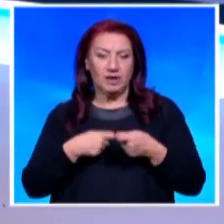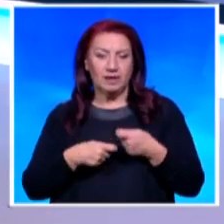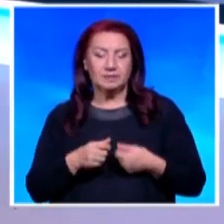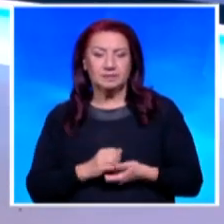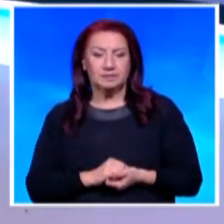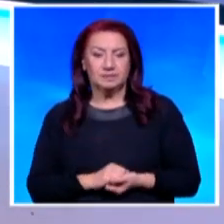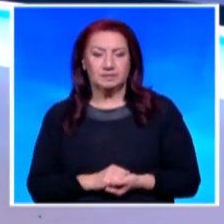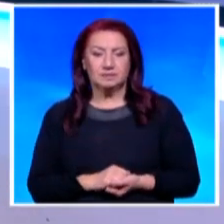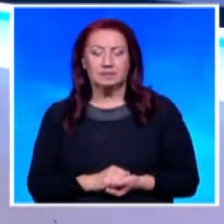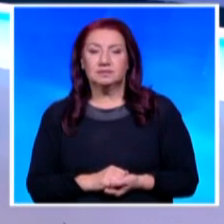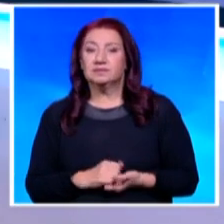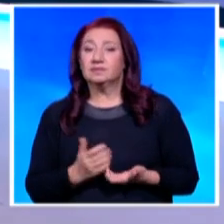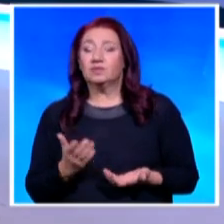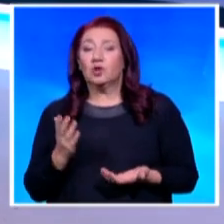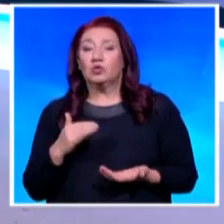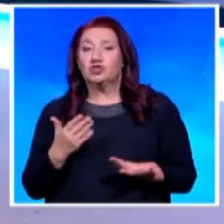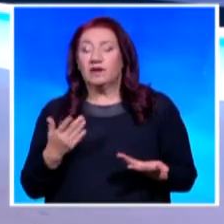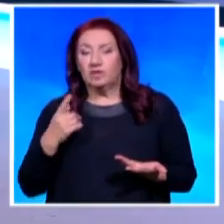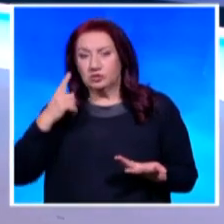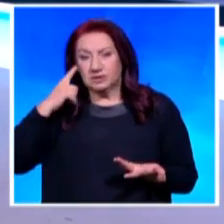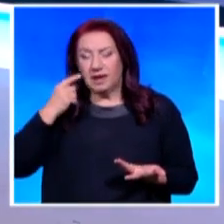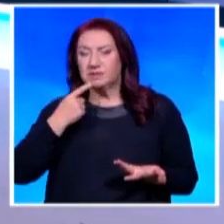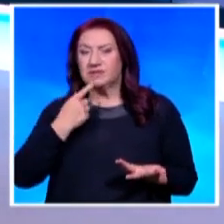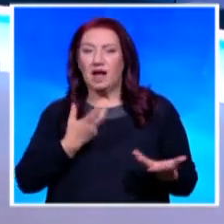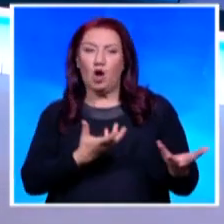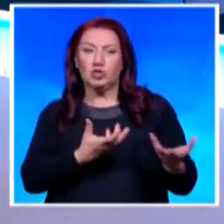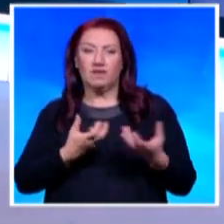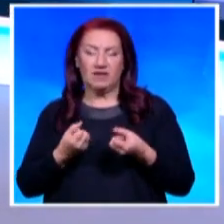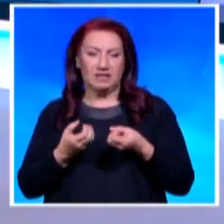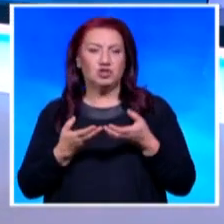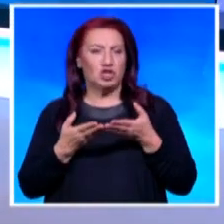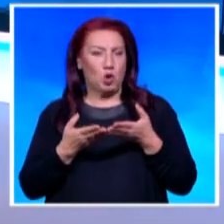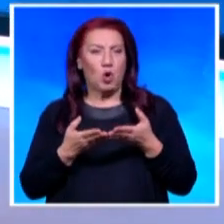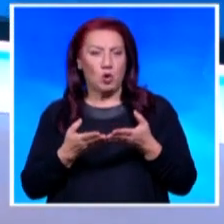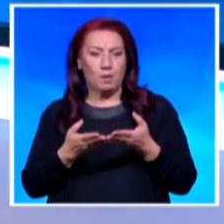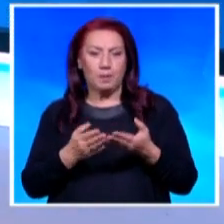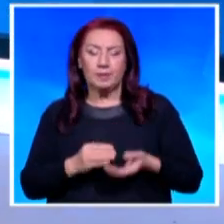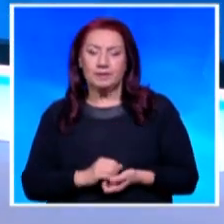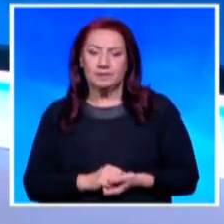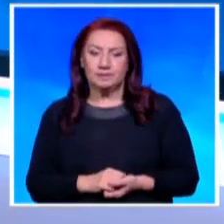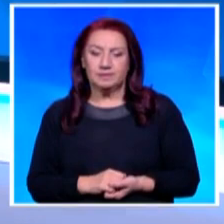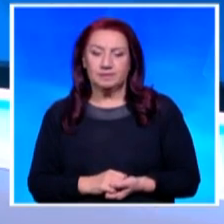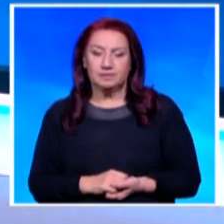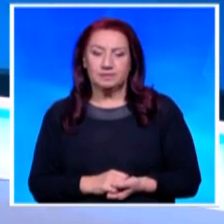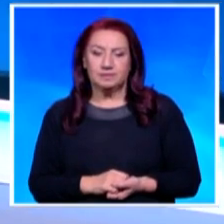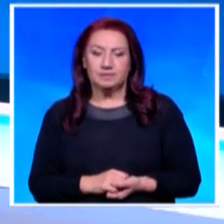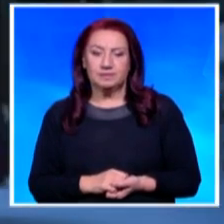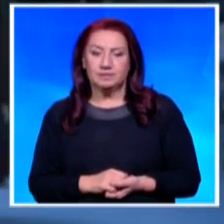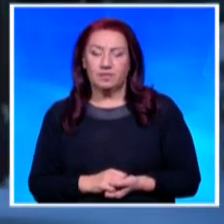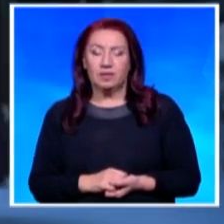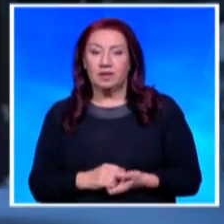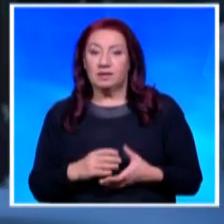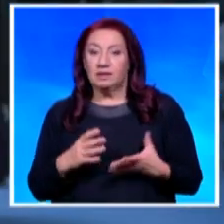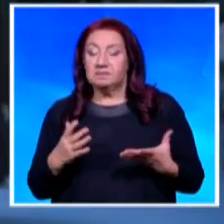Какво още знаем за отвечения кораб и реакцията на държавата? Християна Червенкова работи по темата. Христи, добър вечер! Добър вечер, Иване.